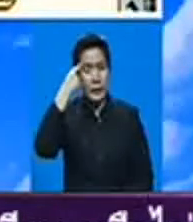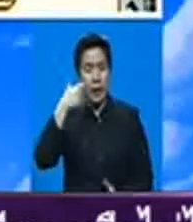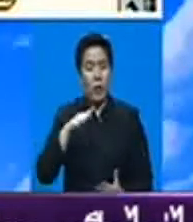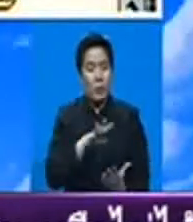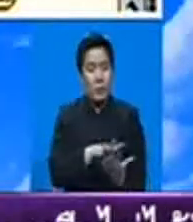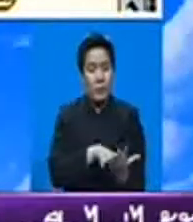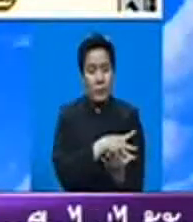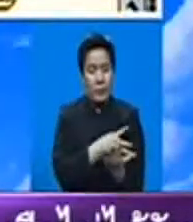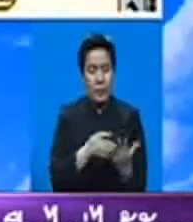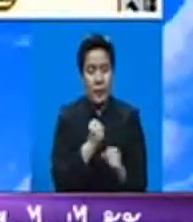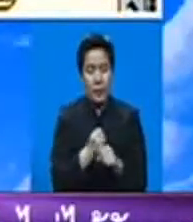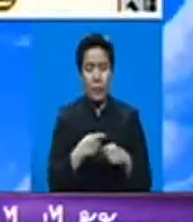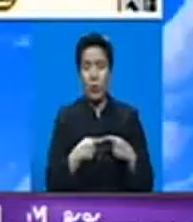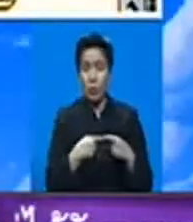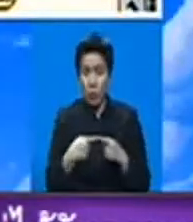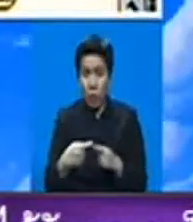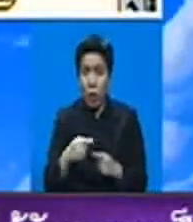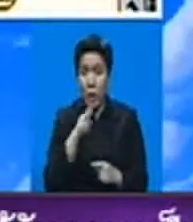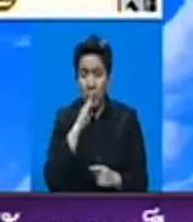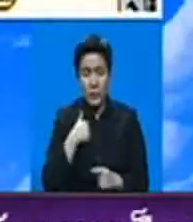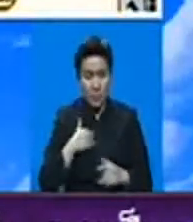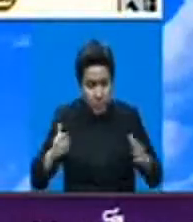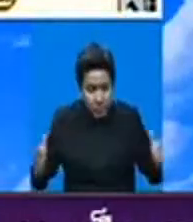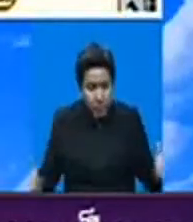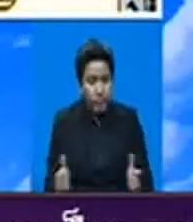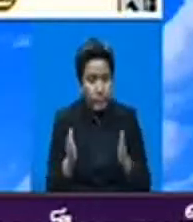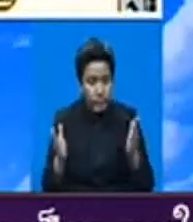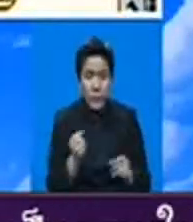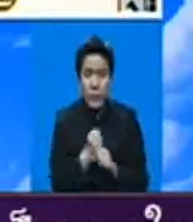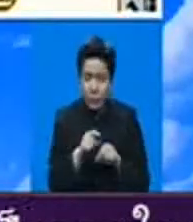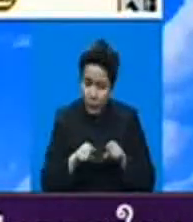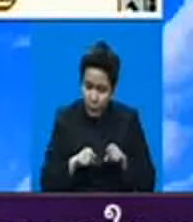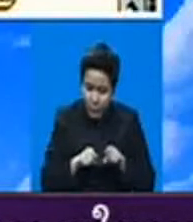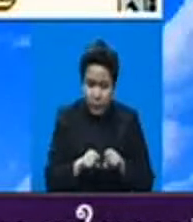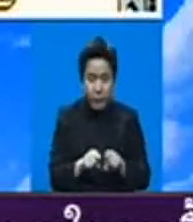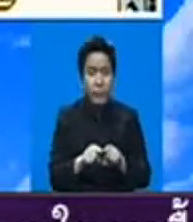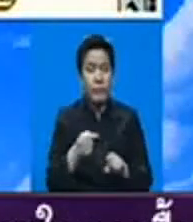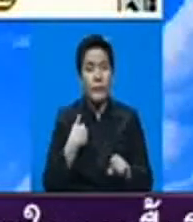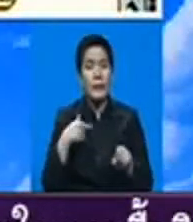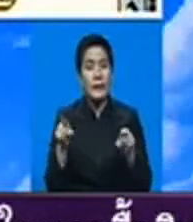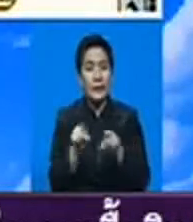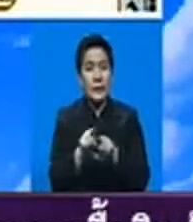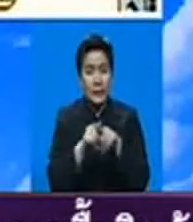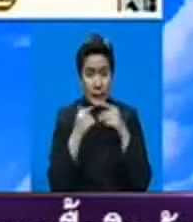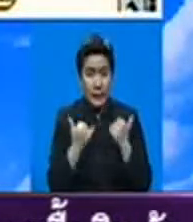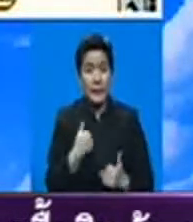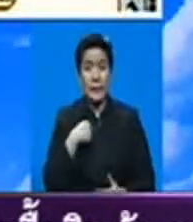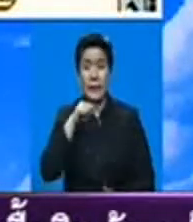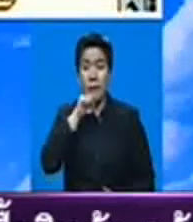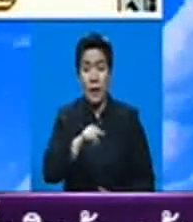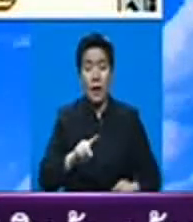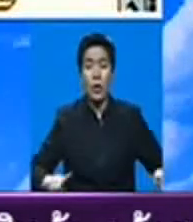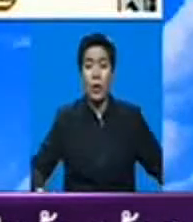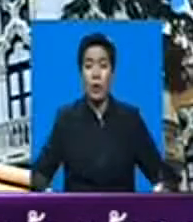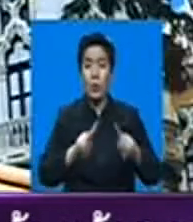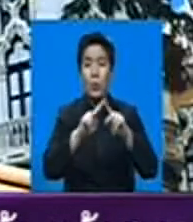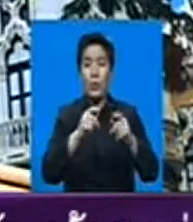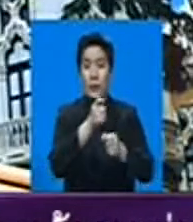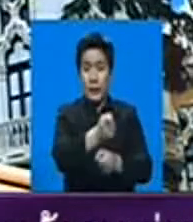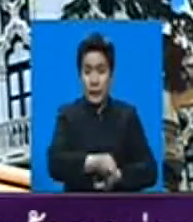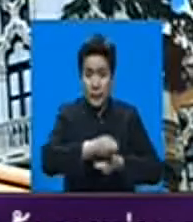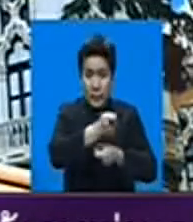ไว้แล้วก็ทำต่อไปอะไรที่ต้องเสริมพระยังยืนก็ทำคู่ขนานกันไปด้วยวันนี้ได้สั่งการให้กระทรวงเกษตร